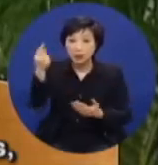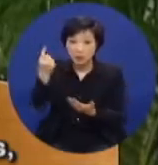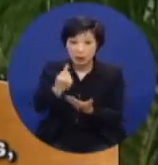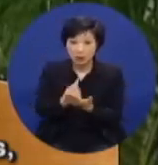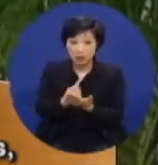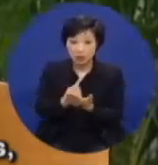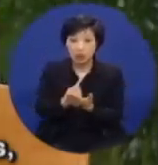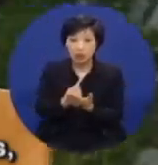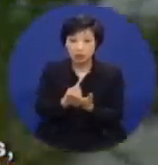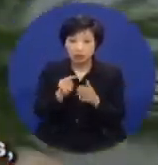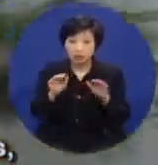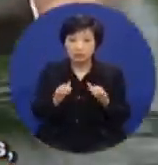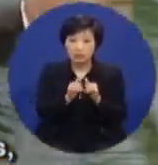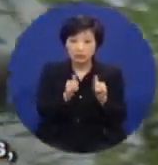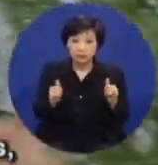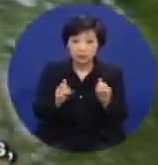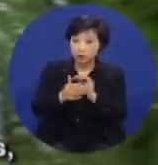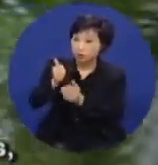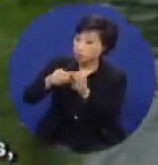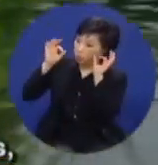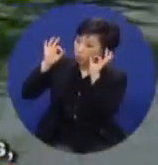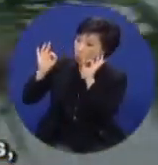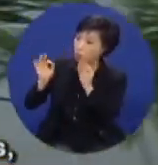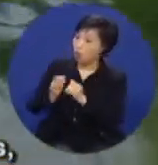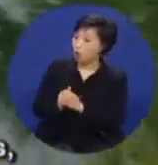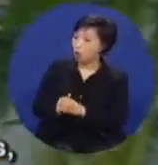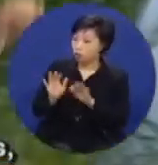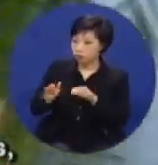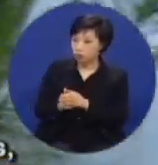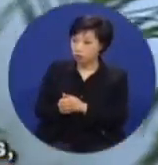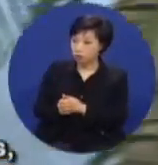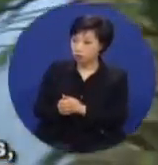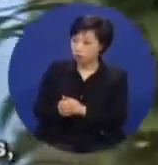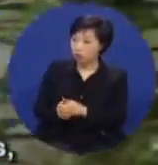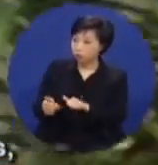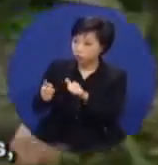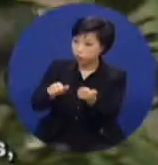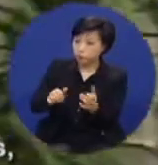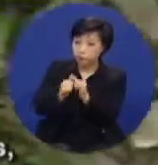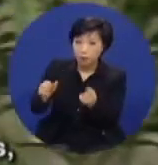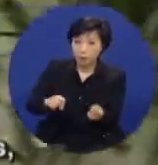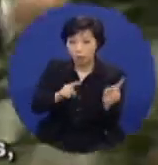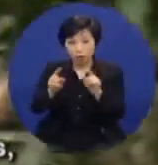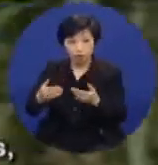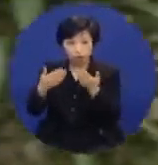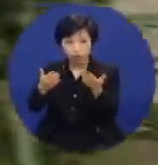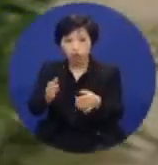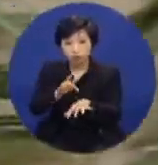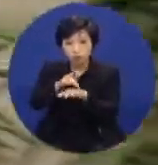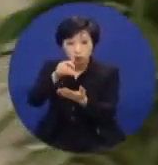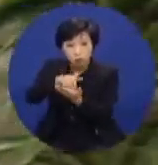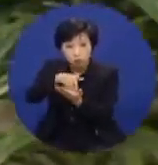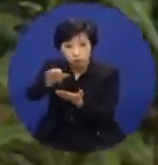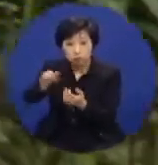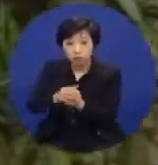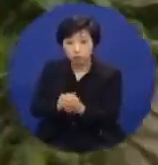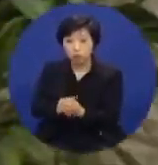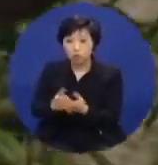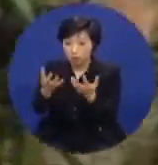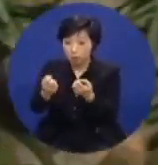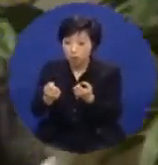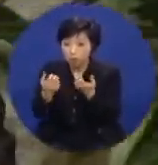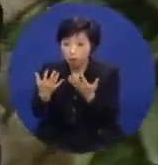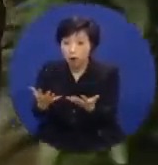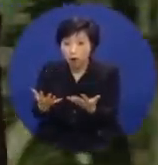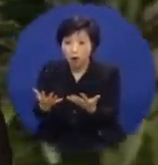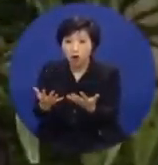사람들의 예수님을 바라보고 죽음 자를 살리고 귀신을 쫓아내고 나병 환자를